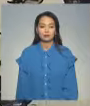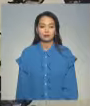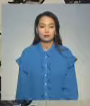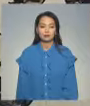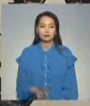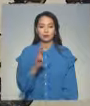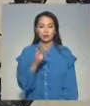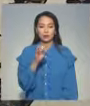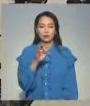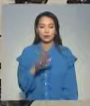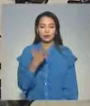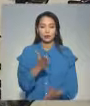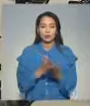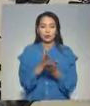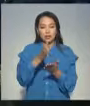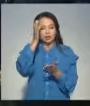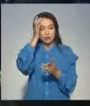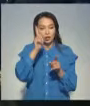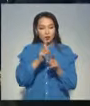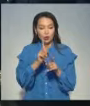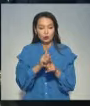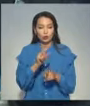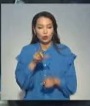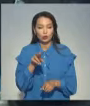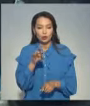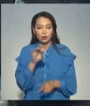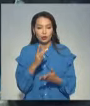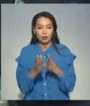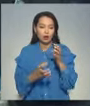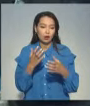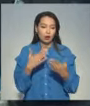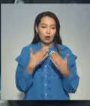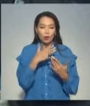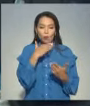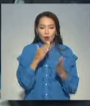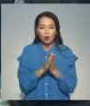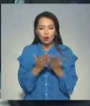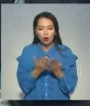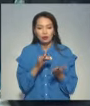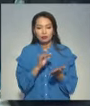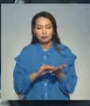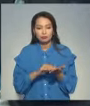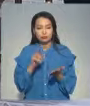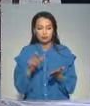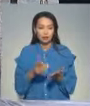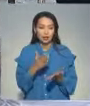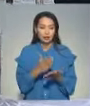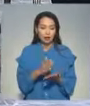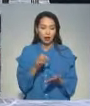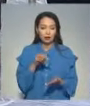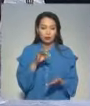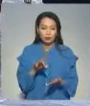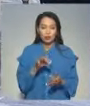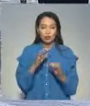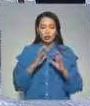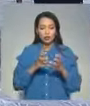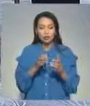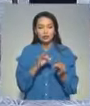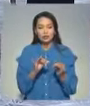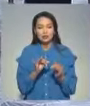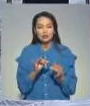Қасым Жомарт Тоқаев саяси ғылымдар докторы, халықаралық қатынастар бойынша көптеген кітап пен мақалалардың авторы, дүниежүзілік гуманитарлық және жаратылыстану